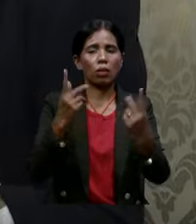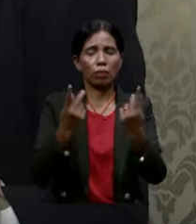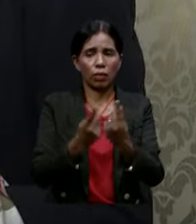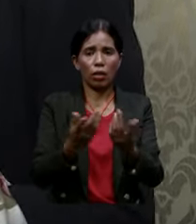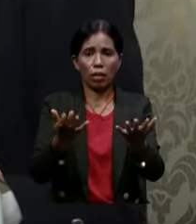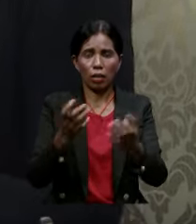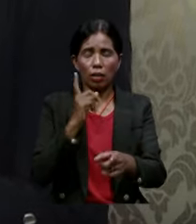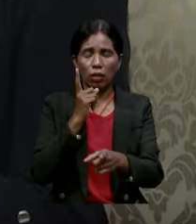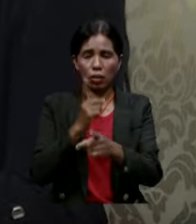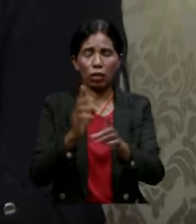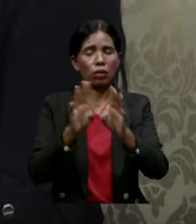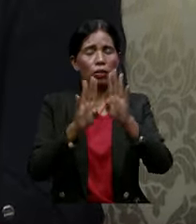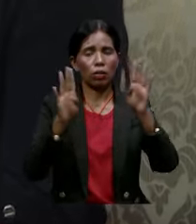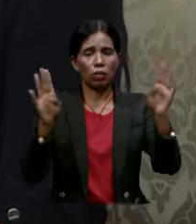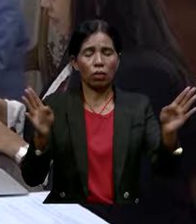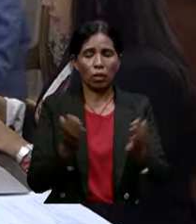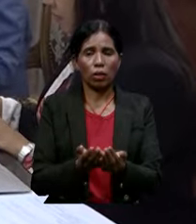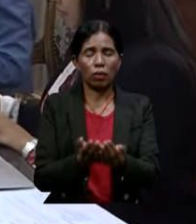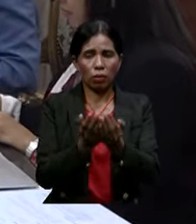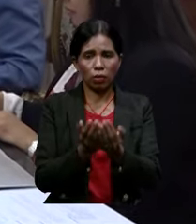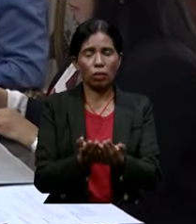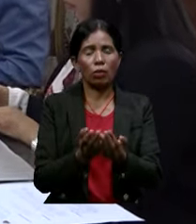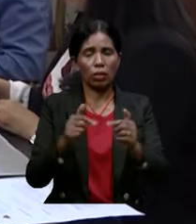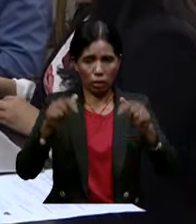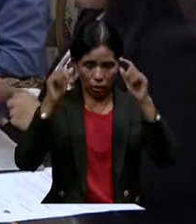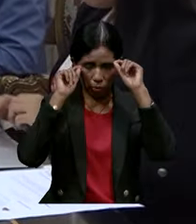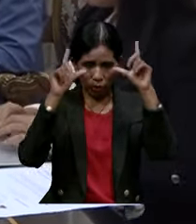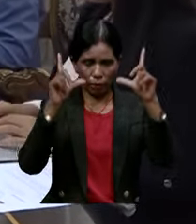hakarak tebes atu loke fabrika ro iha Timor Leste Leo Borges Rafael dos Reis GMN.